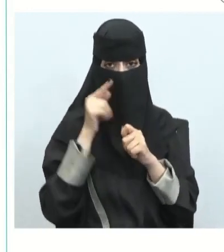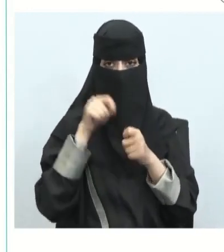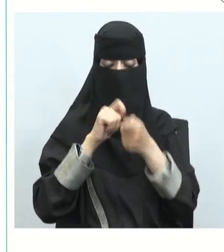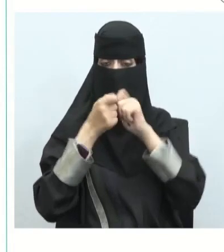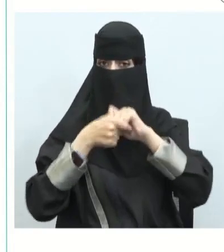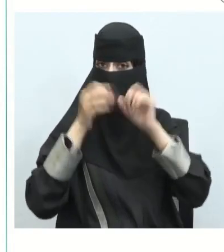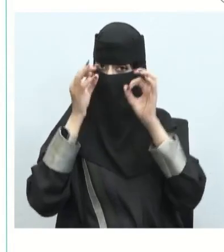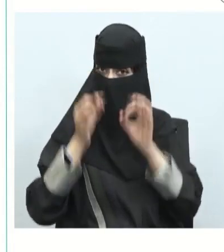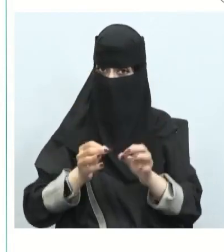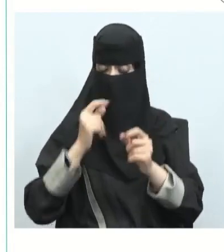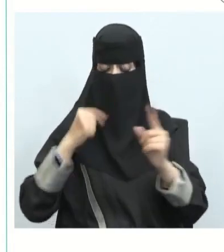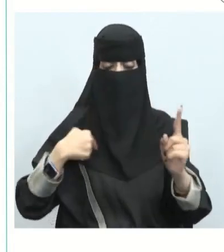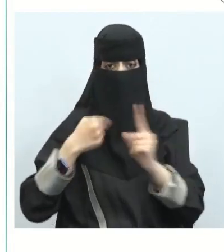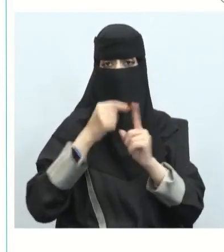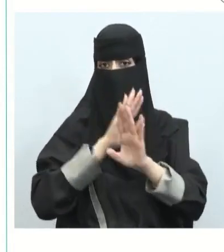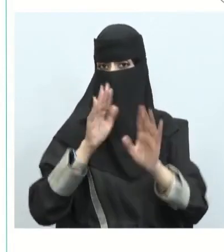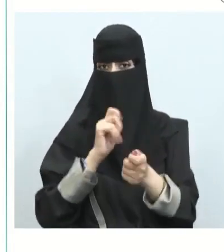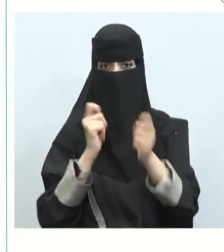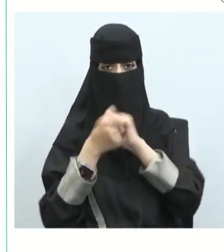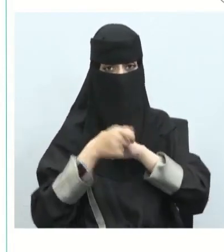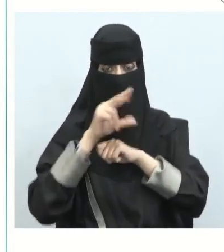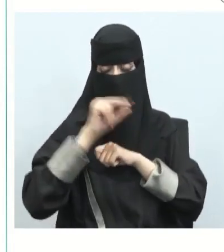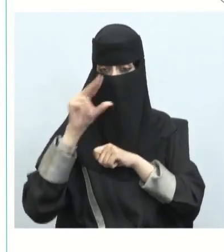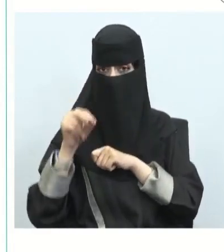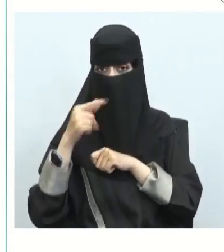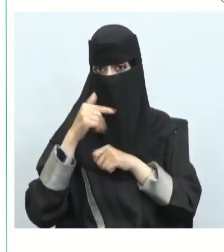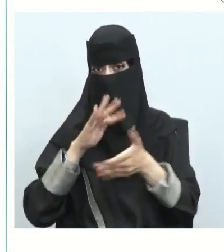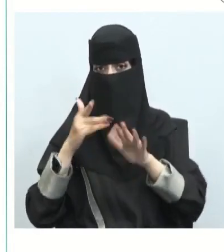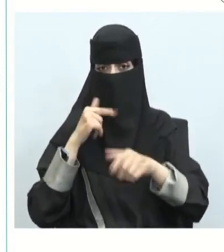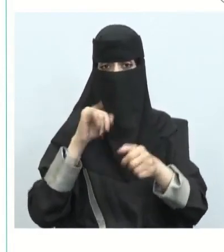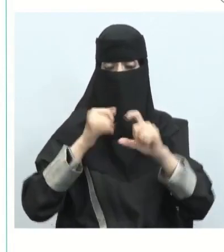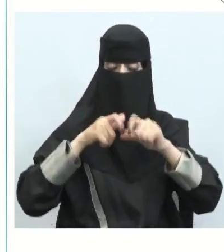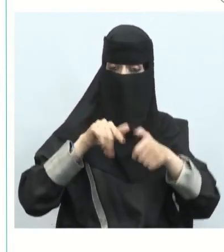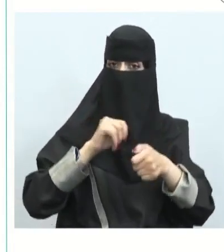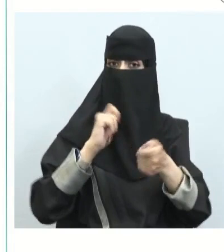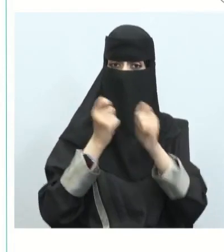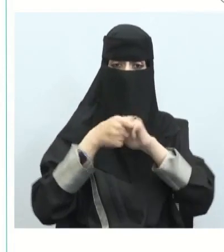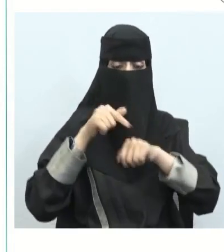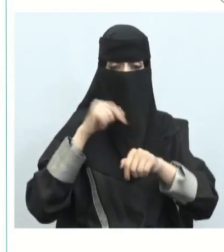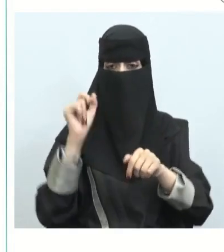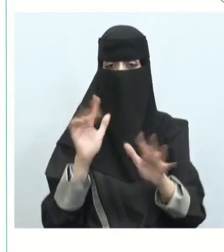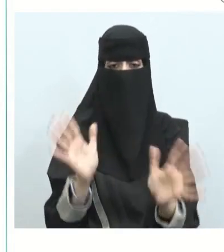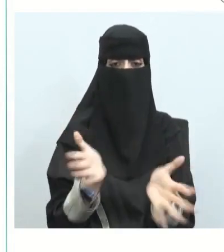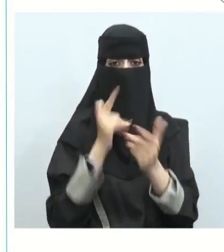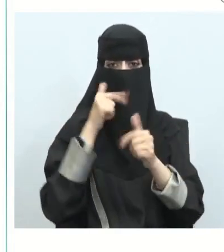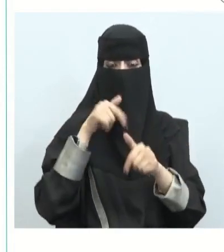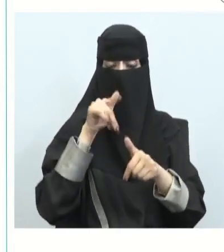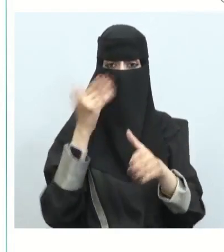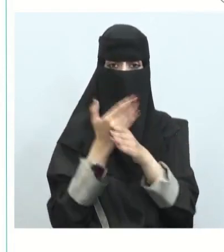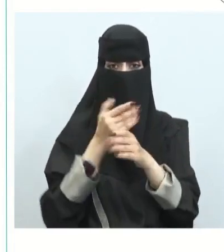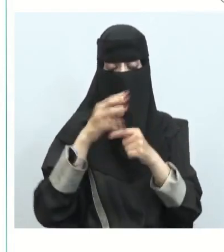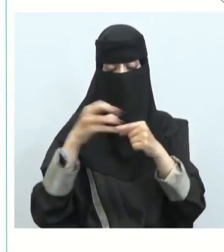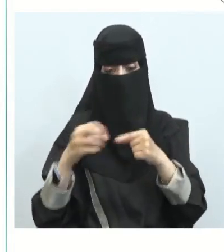ليس الهدف التخ التغيير فقط كما حدث مثلا بعض المنظمات يتم التغيير بشكل عشوائي وبالتالي تسبب